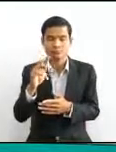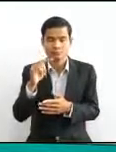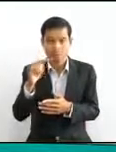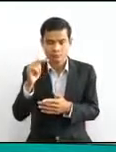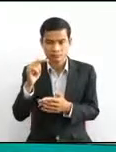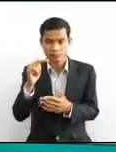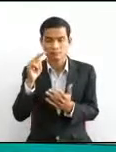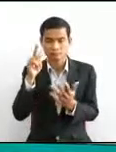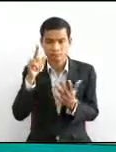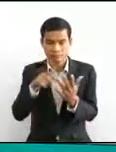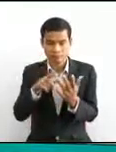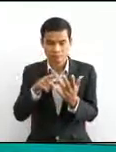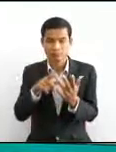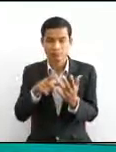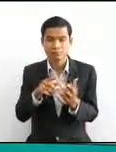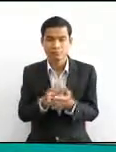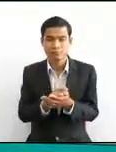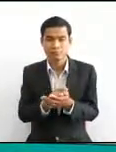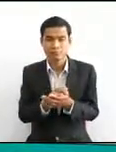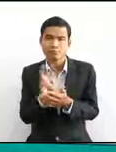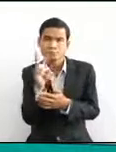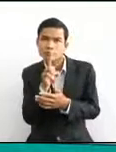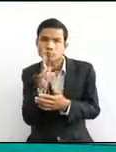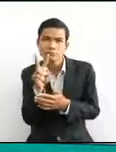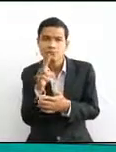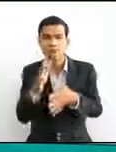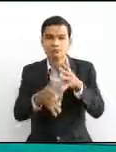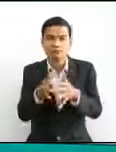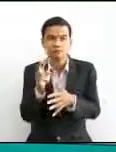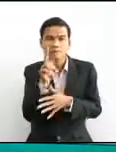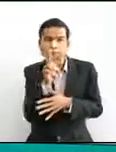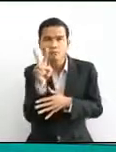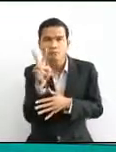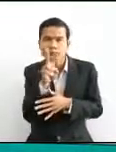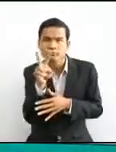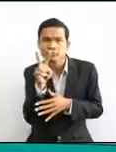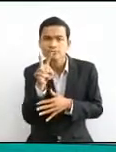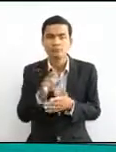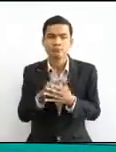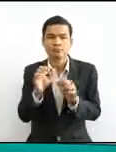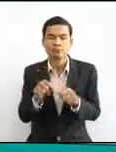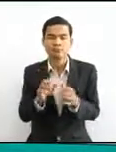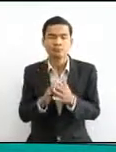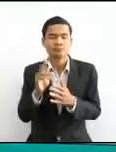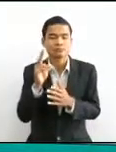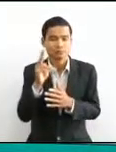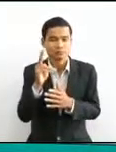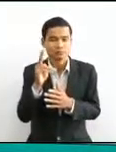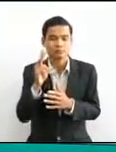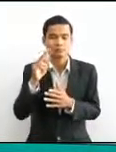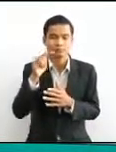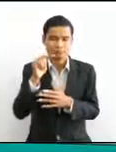bần tọ muối lòng cha đặt tòa này con một đằng tiết lo là